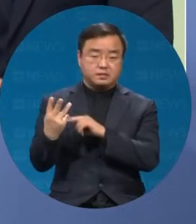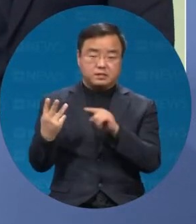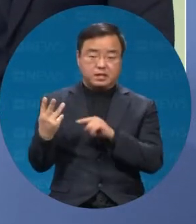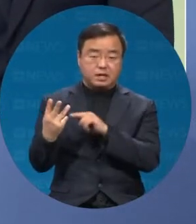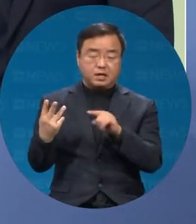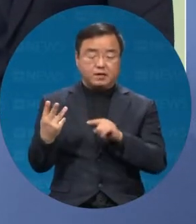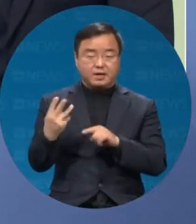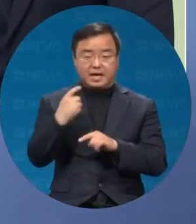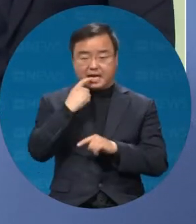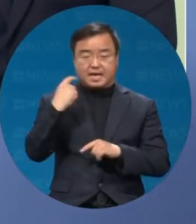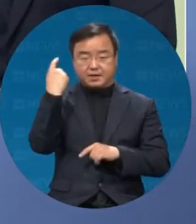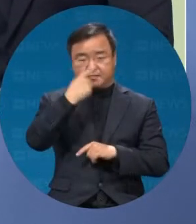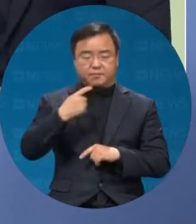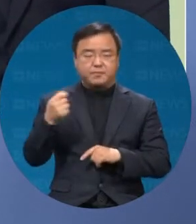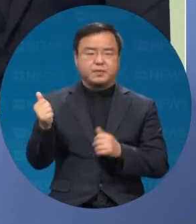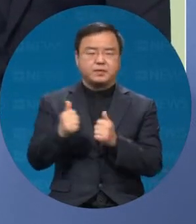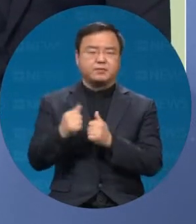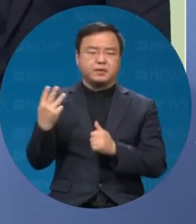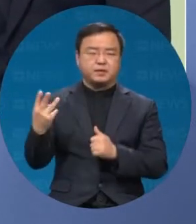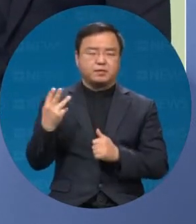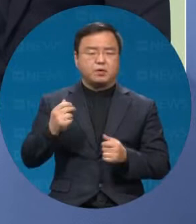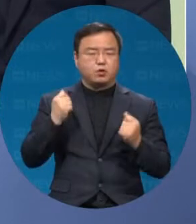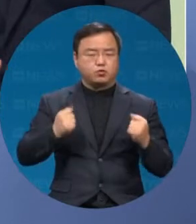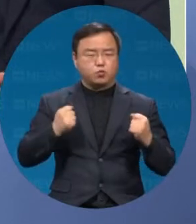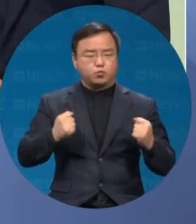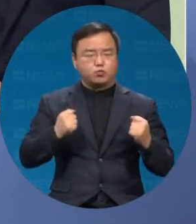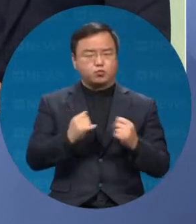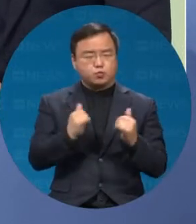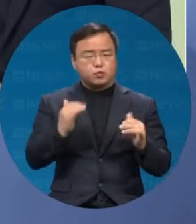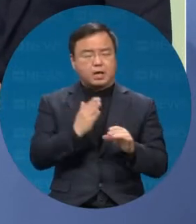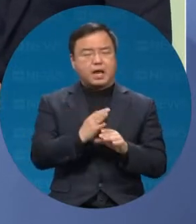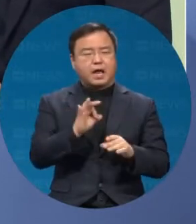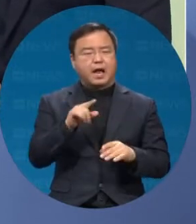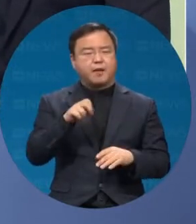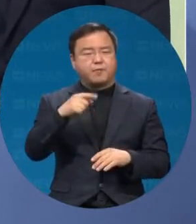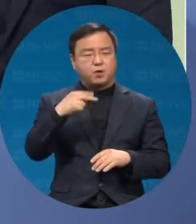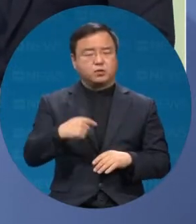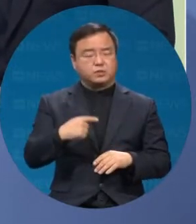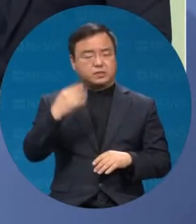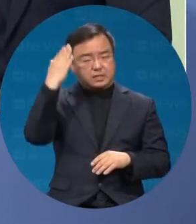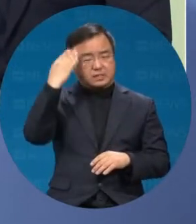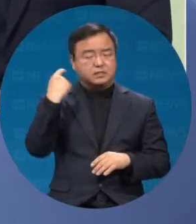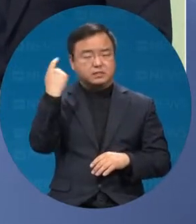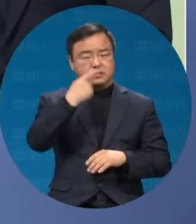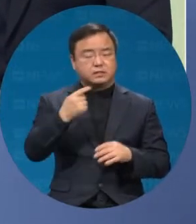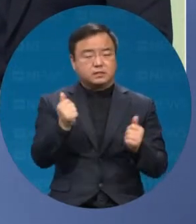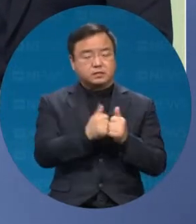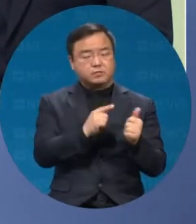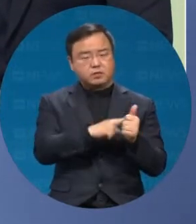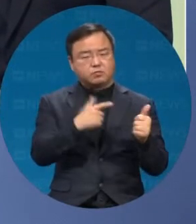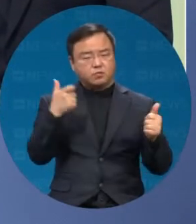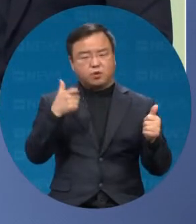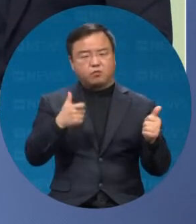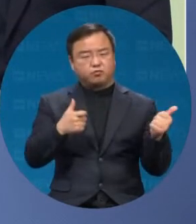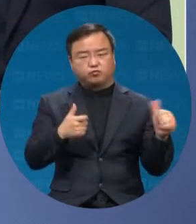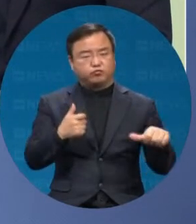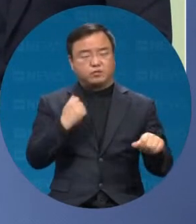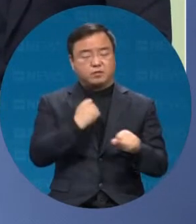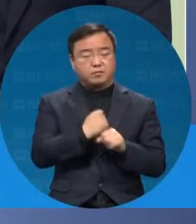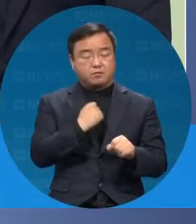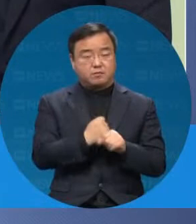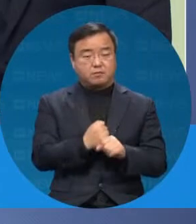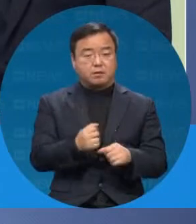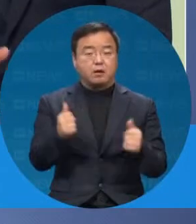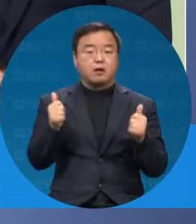조깅을 하던 25살 흑인 청년 아머드 아 벌이를 총으로 쏴 숨지게 있는데요 최근 열린 편견에서 배심원